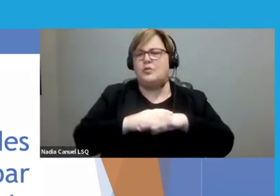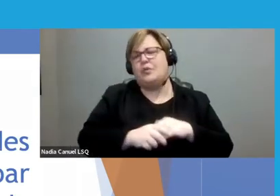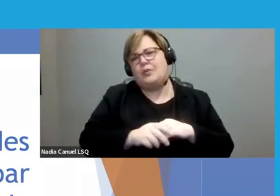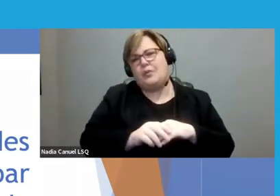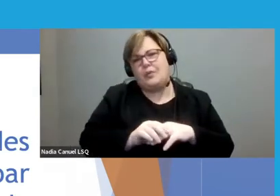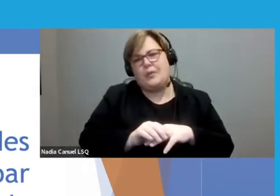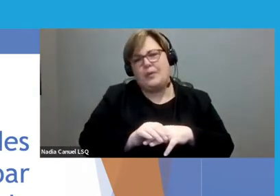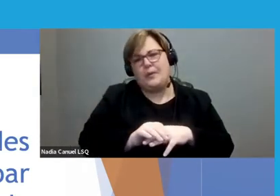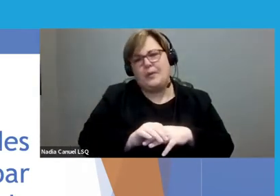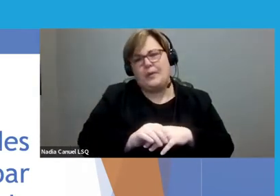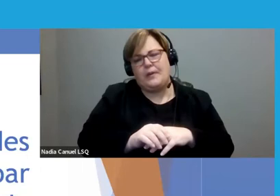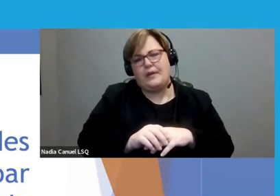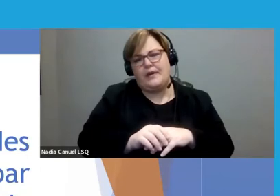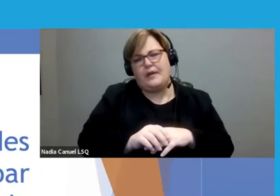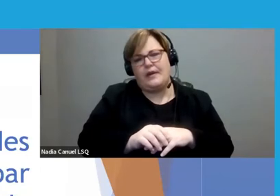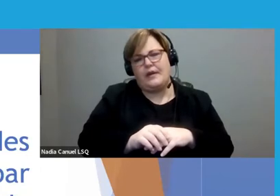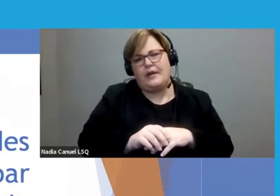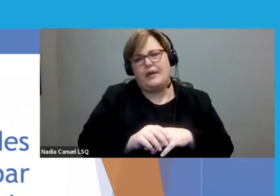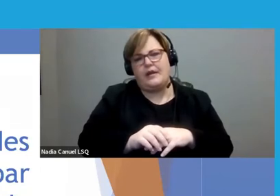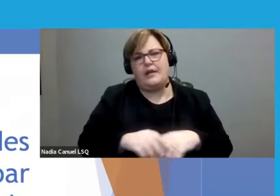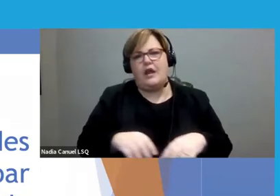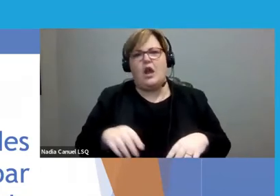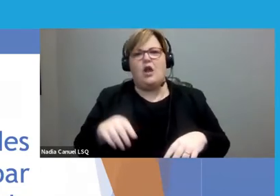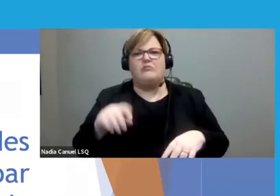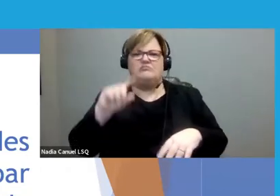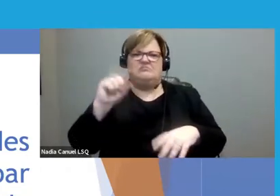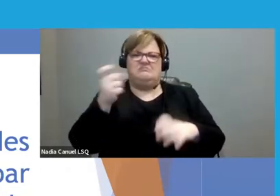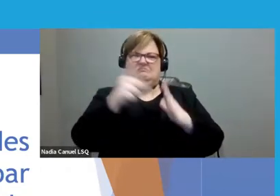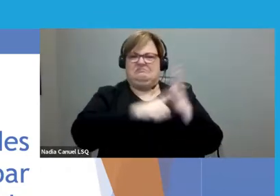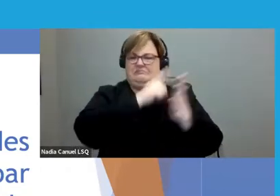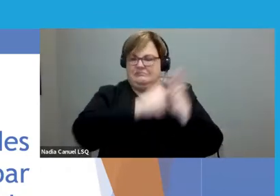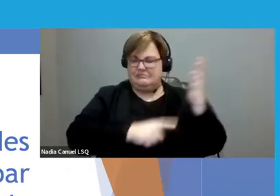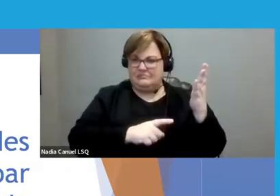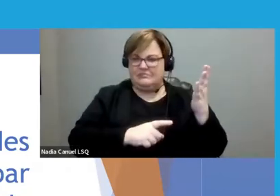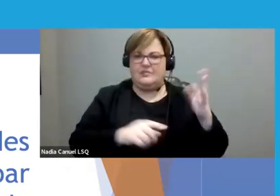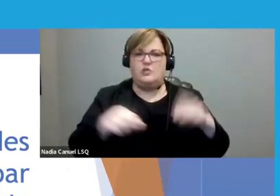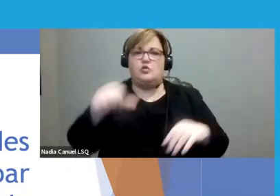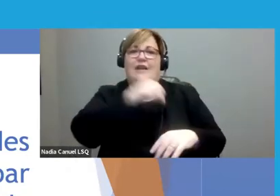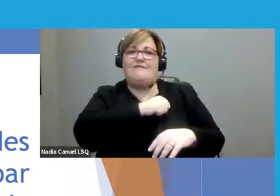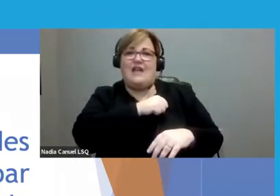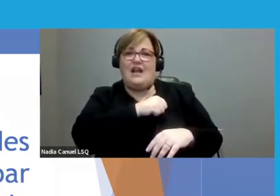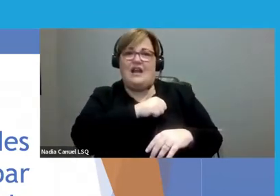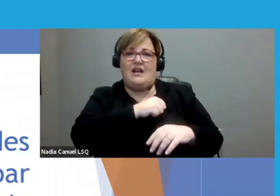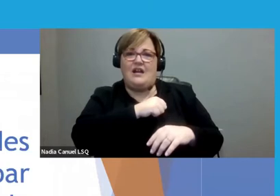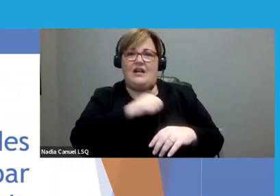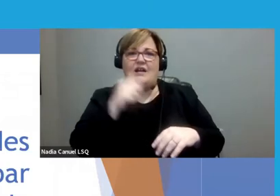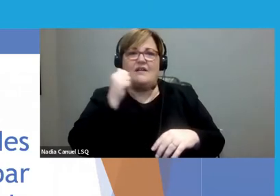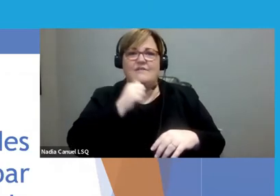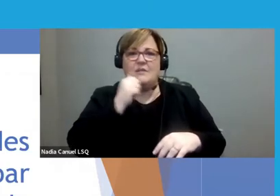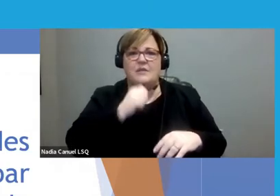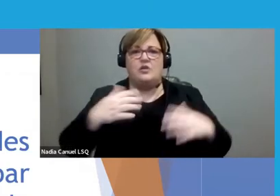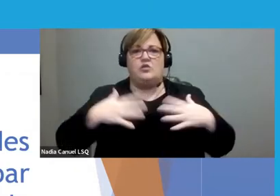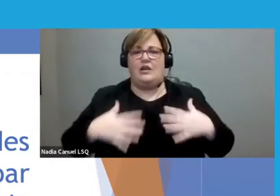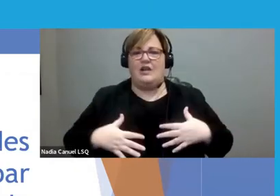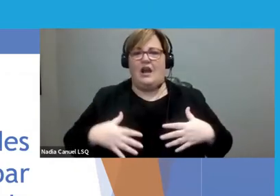du capacitisme et du sexisme sur les violences faites envers les corps des